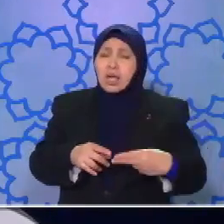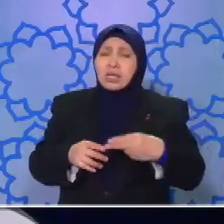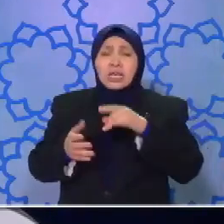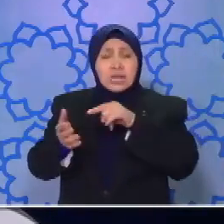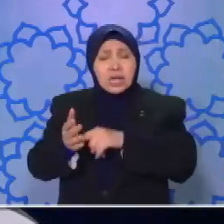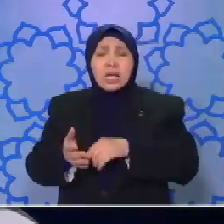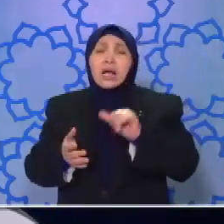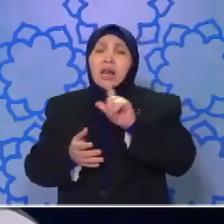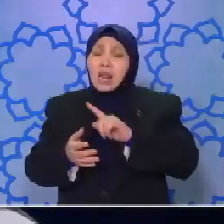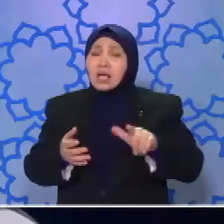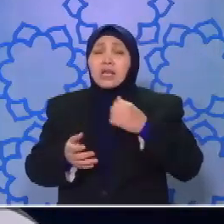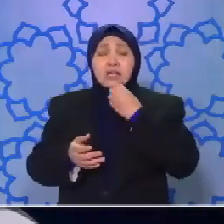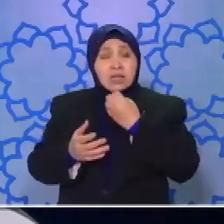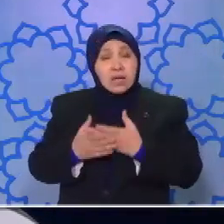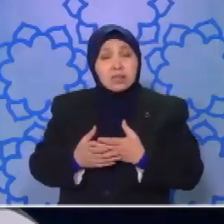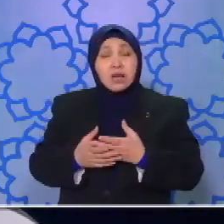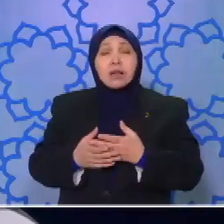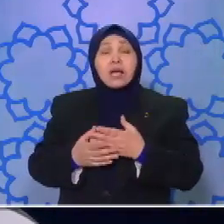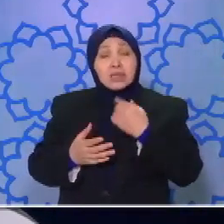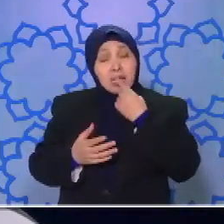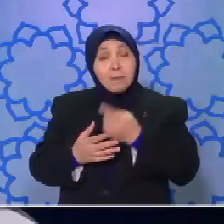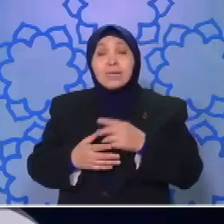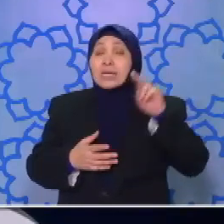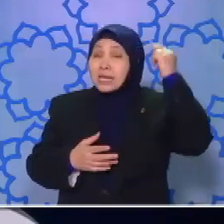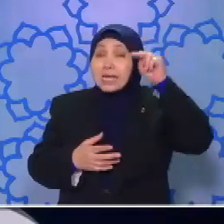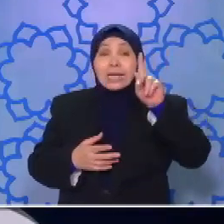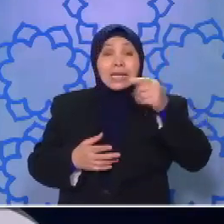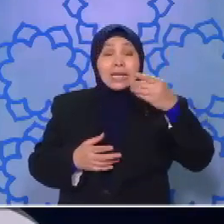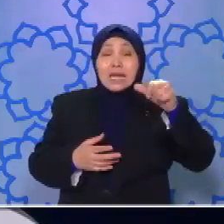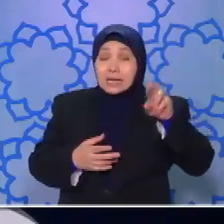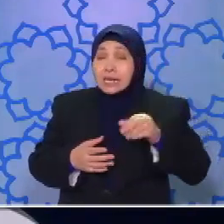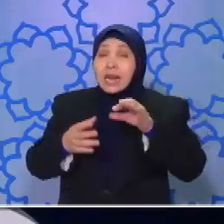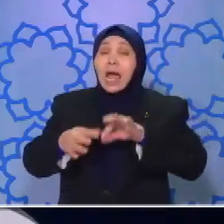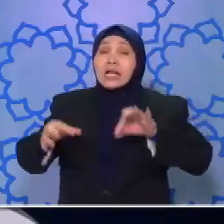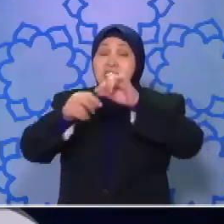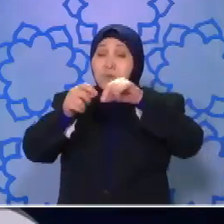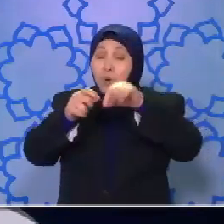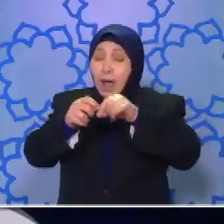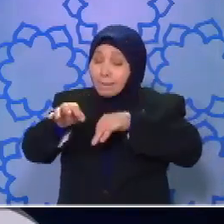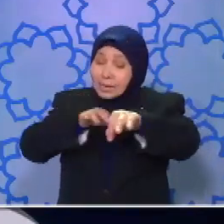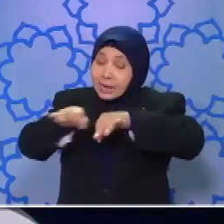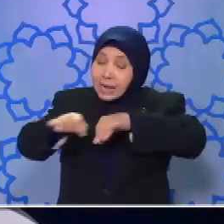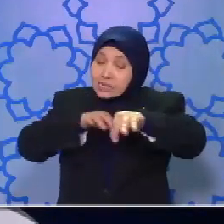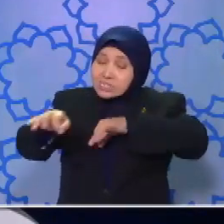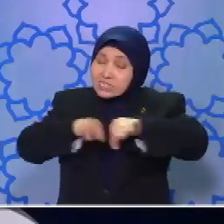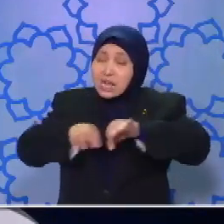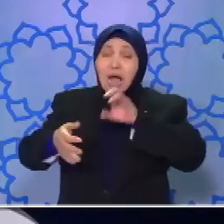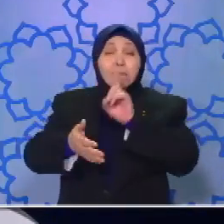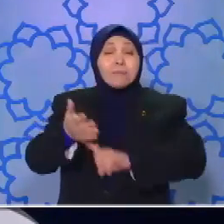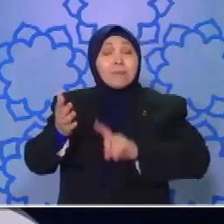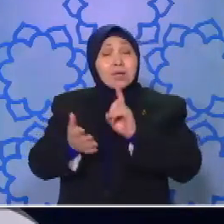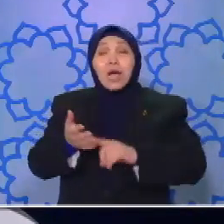malam tasti' alaihi sabra, kata Nabi Khidir. Inilah kesimpulan penerangan atas apa yang di